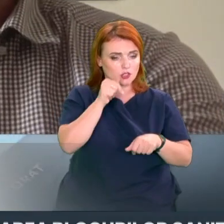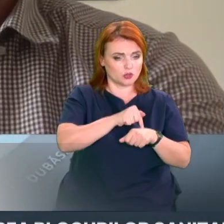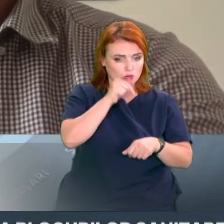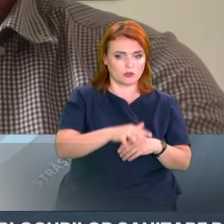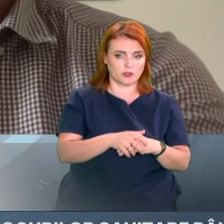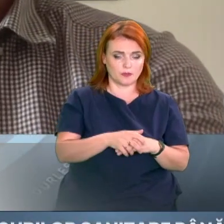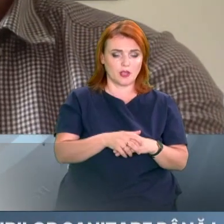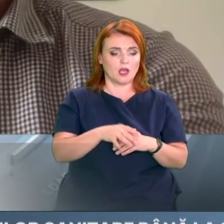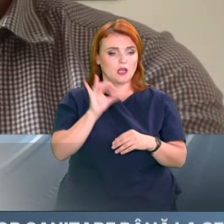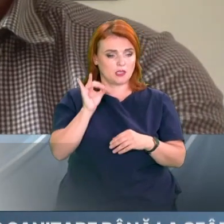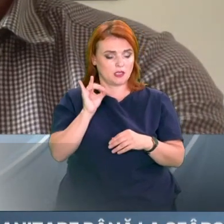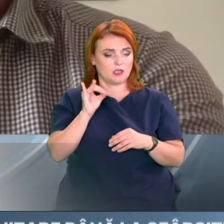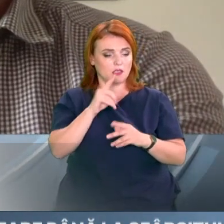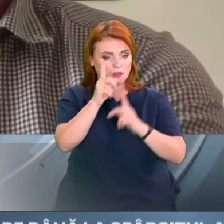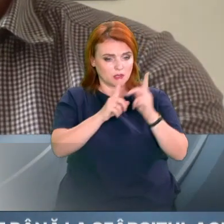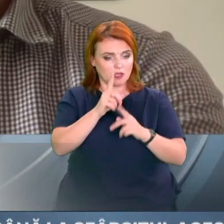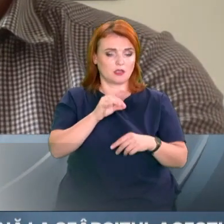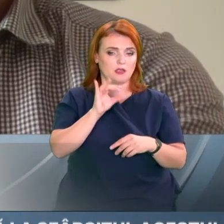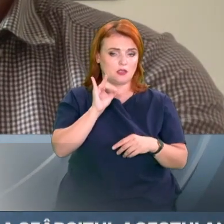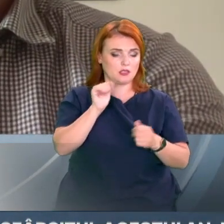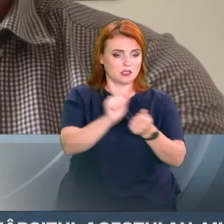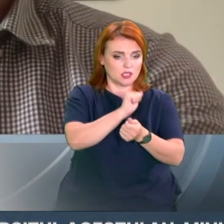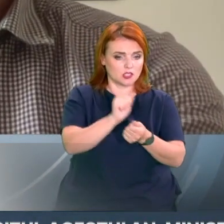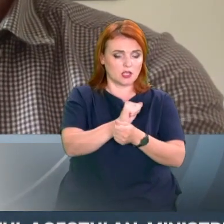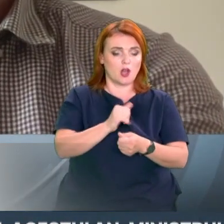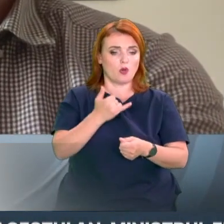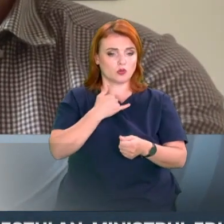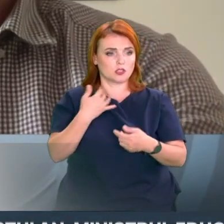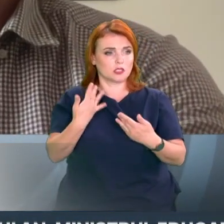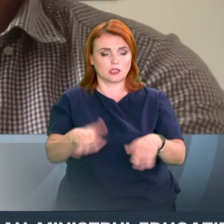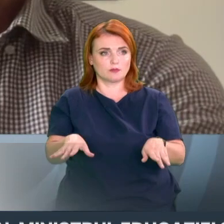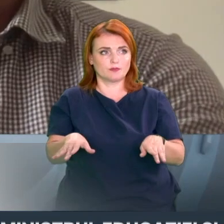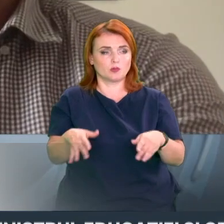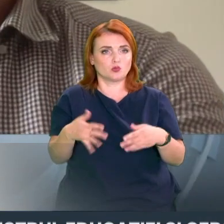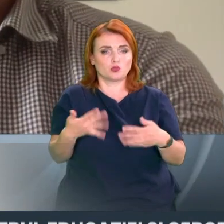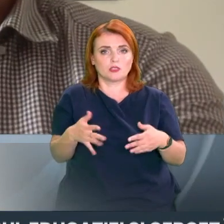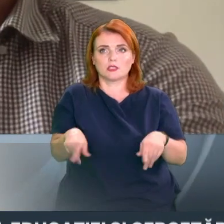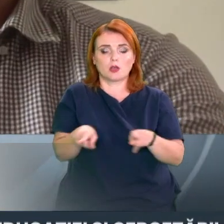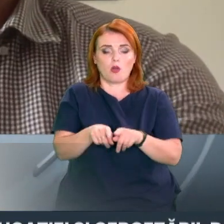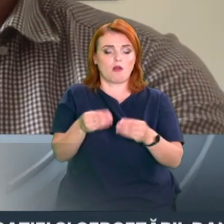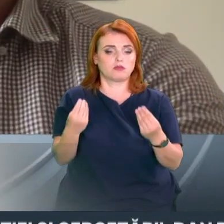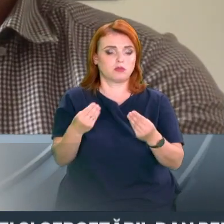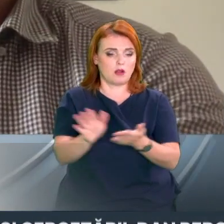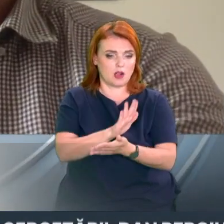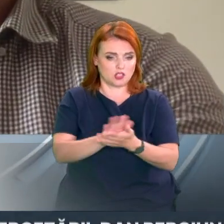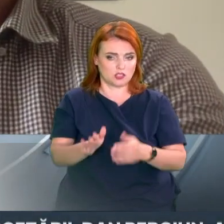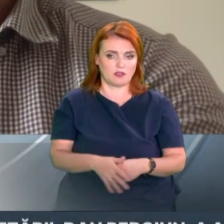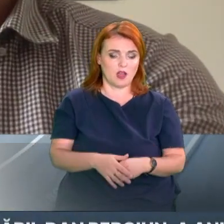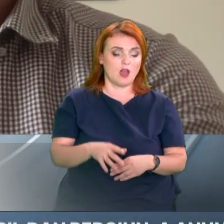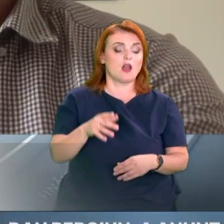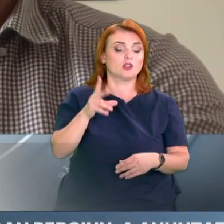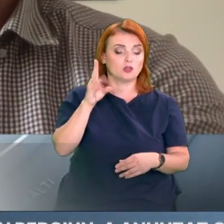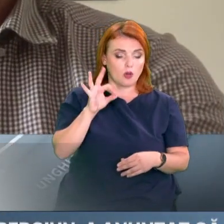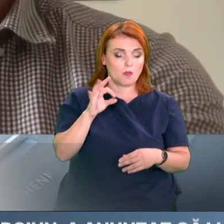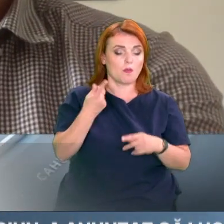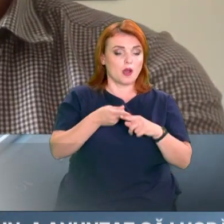că nu putem cultiva struguri din altă calitate în lipsa de irigație. De aceea, unde nu există sisteme de irigație, acolo